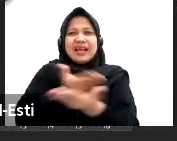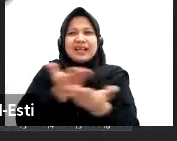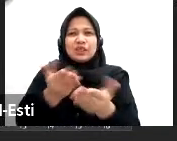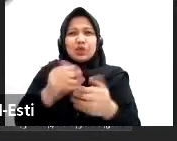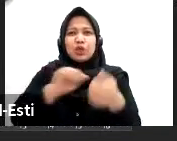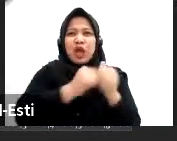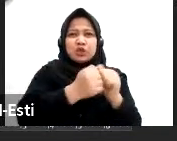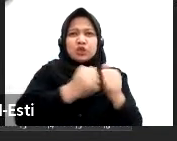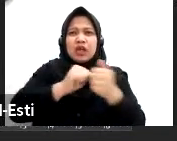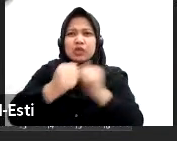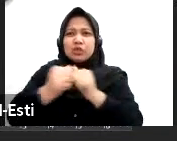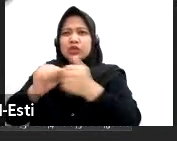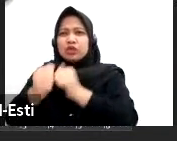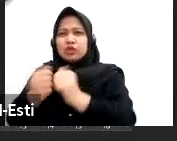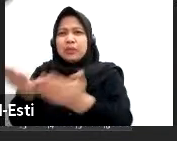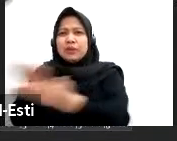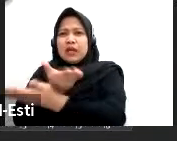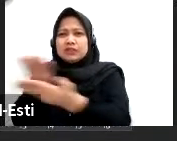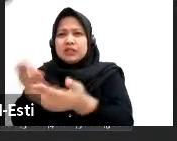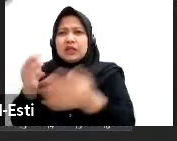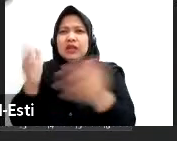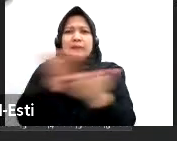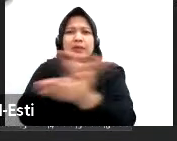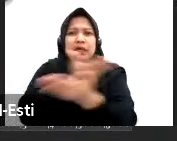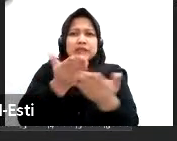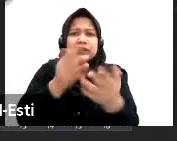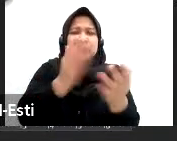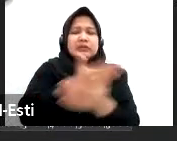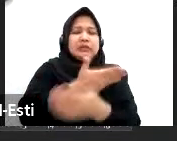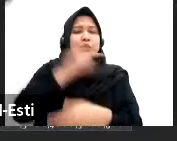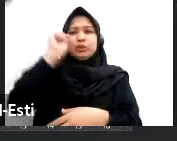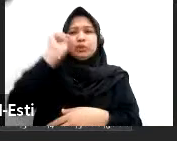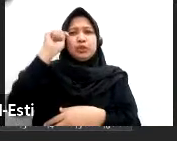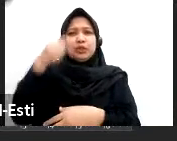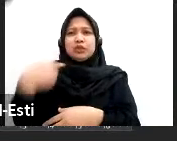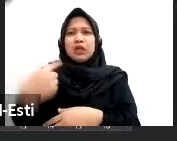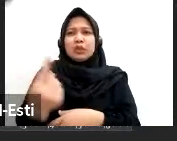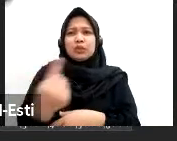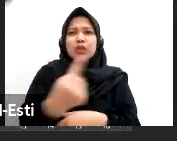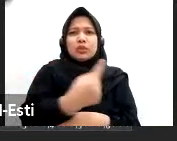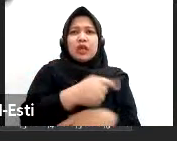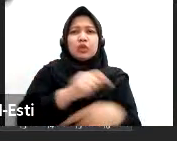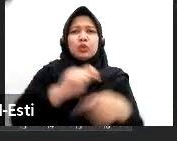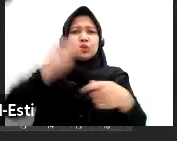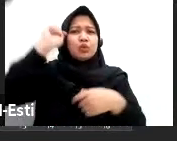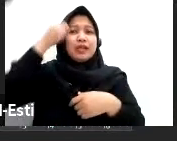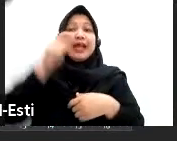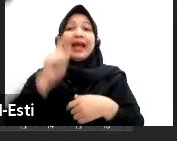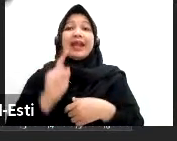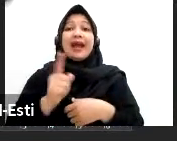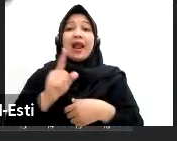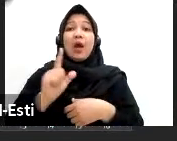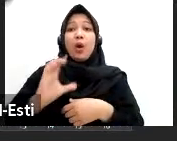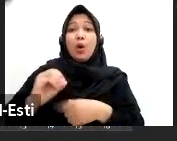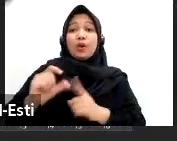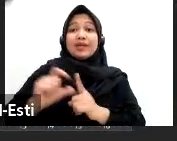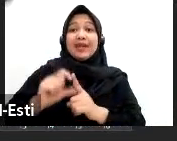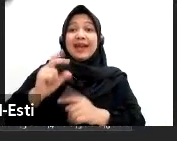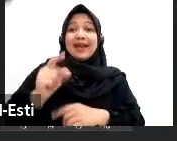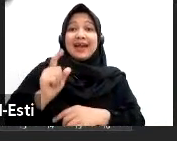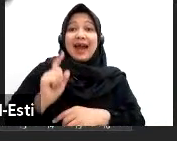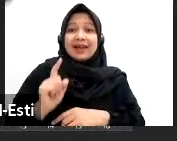itu masuk kita kita akan Panggil 11 mereka sulit Nah kalau adegan adanya biar kita akan memungkinkan mereka akan